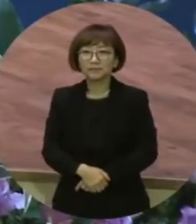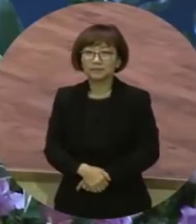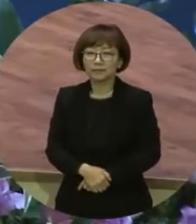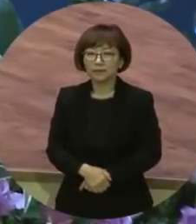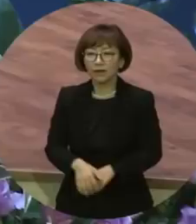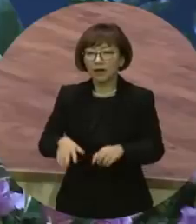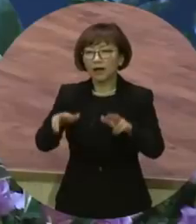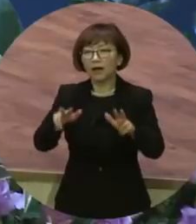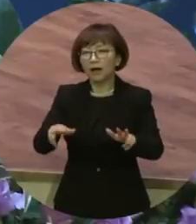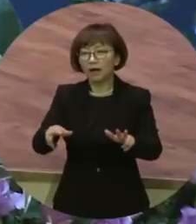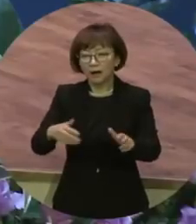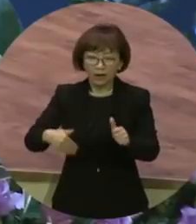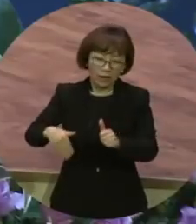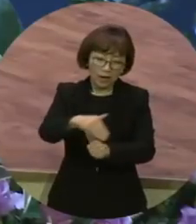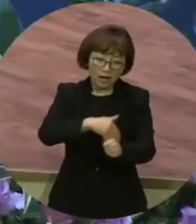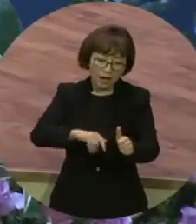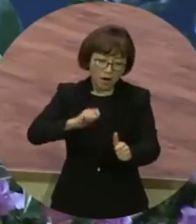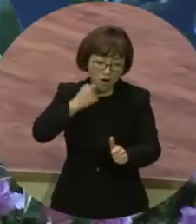너무 어려운데.